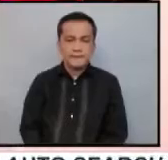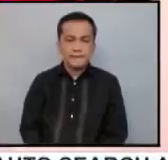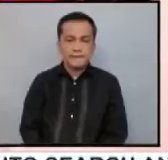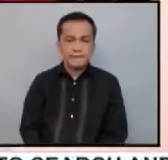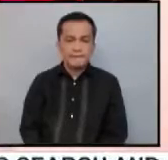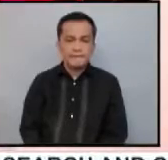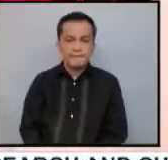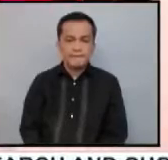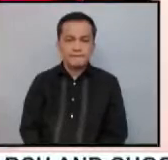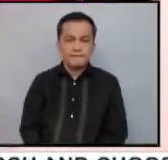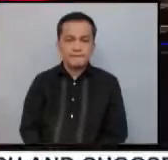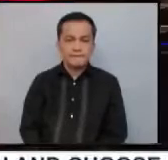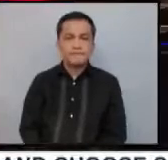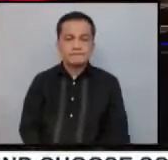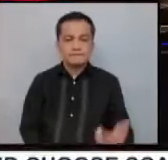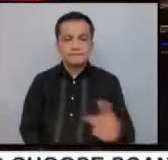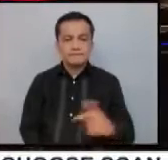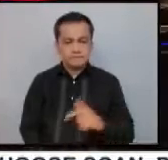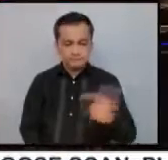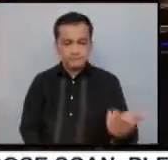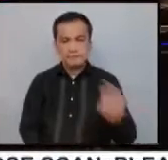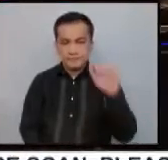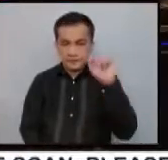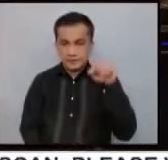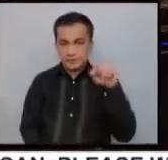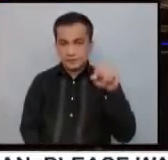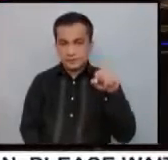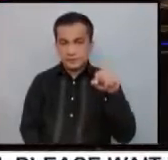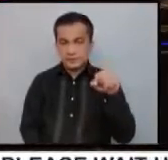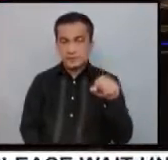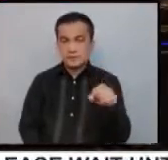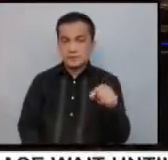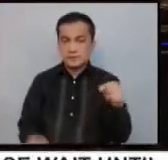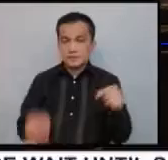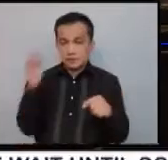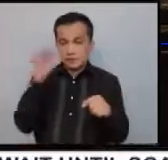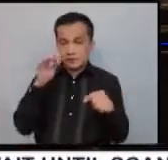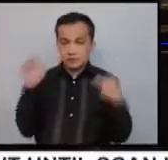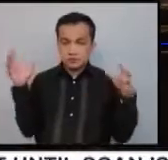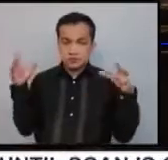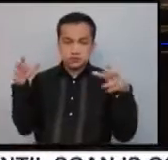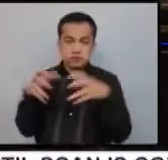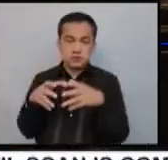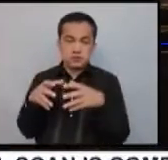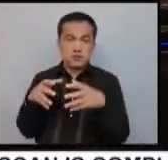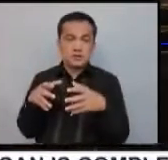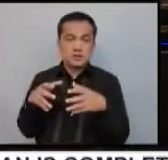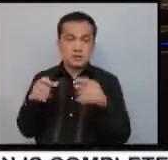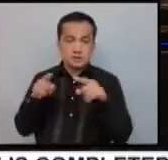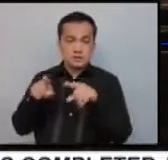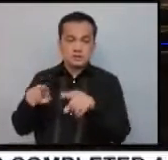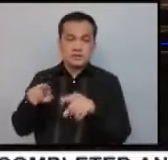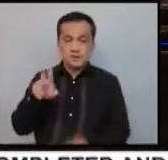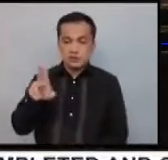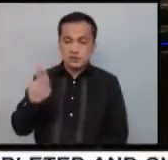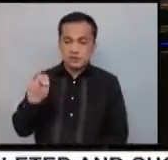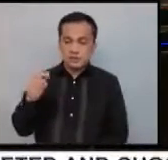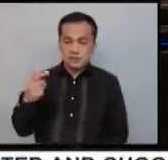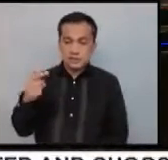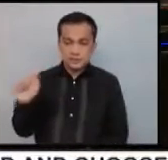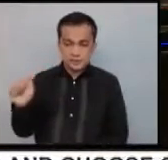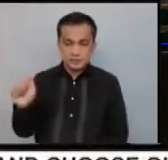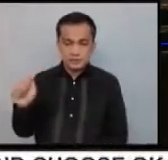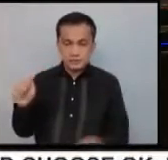Oo, particular dayan yung mga kababayan natin na nagtipon-tipon kasabay ng UNGA, no, o bago man